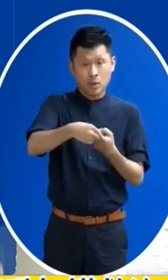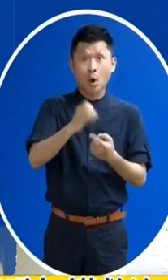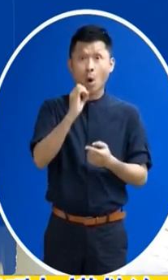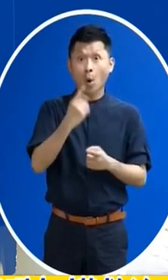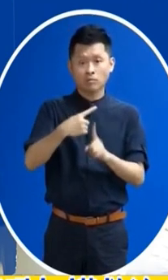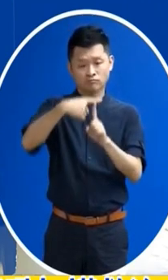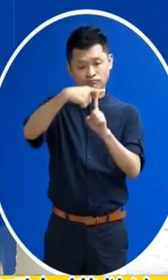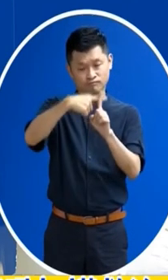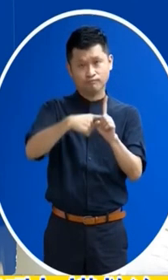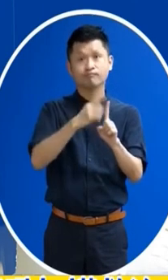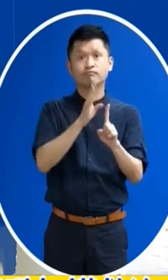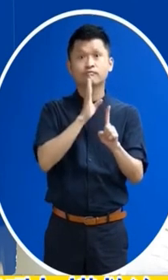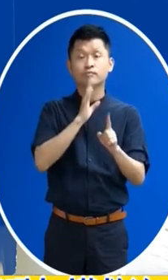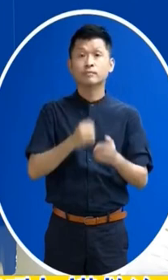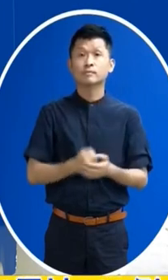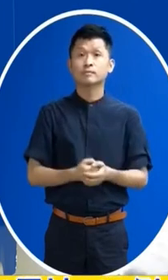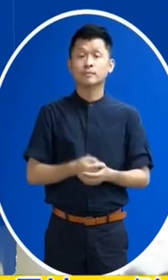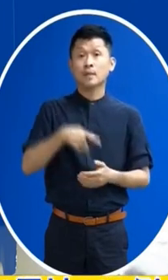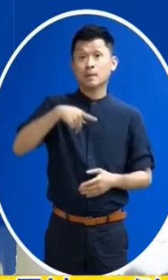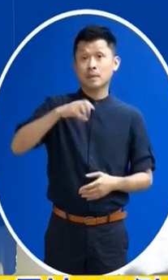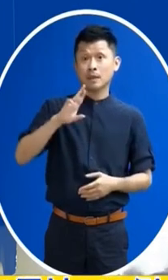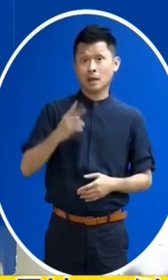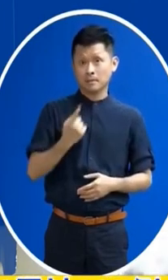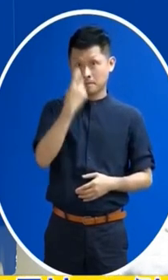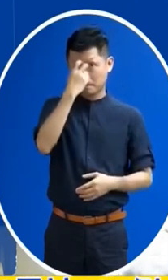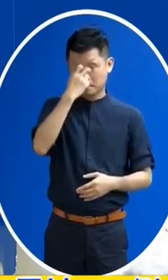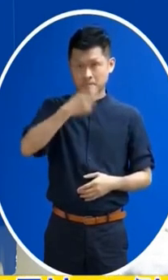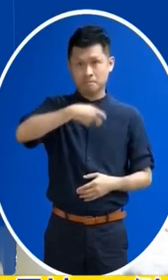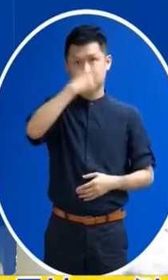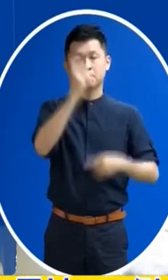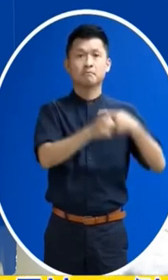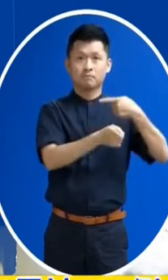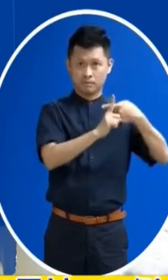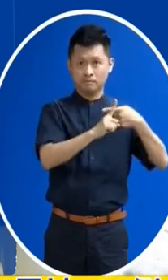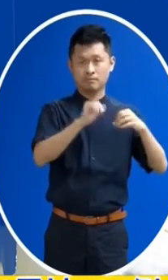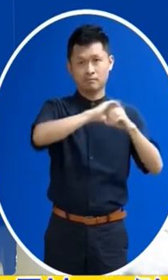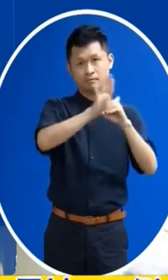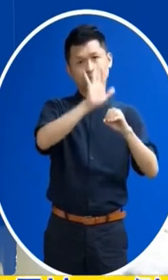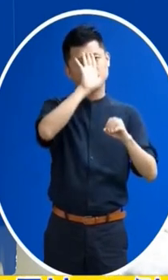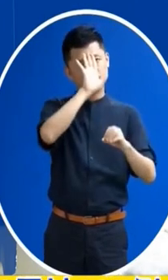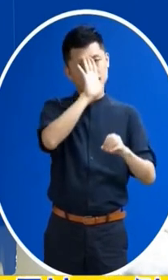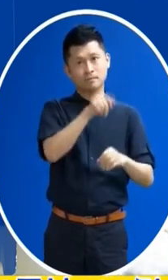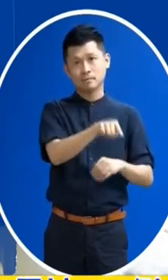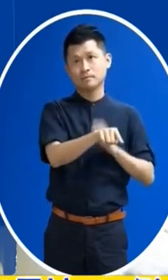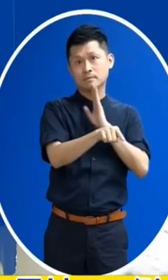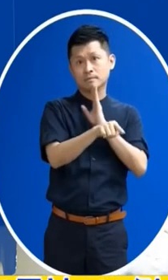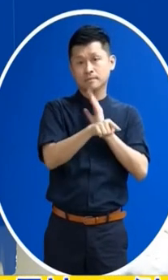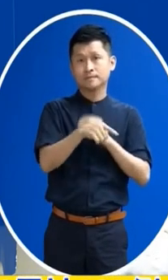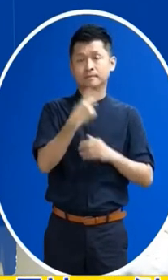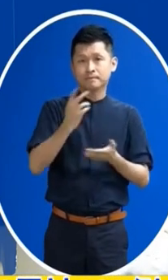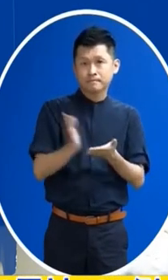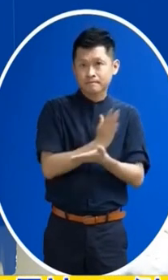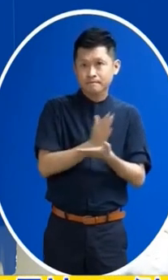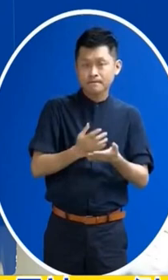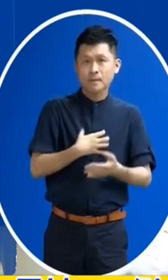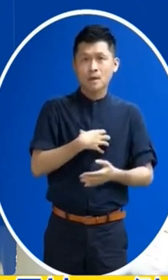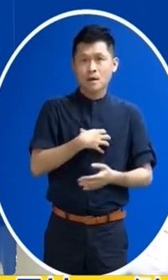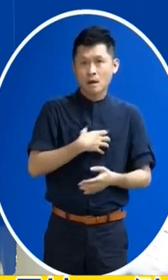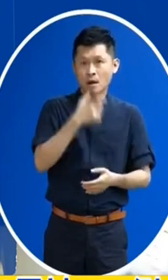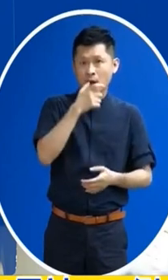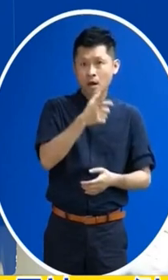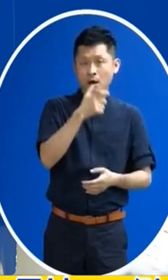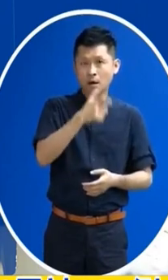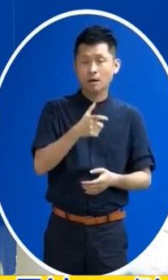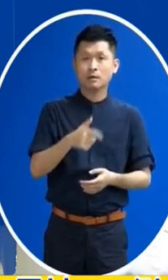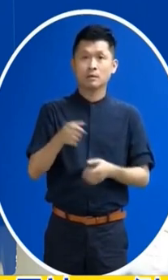形，那经过这个 PCR 检测是阳性，也确诊是新冠感染，诊断为哮吼，收住加护病房